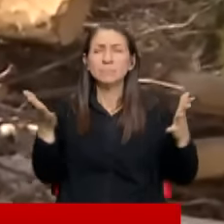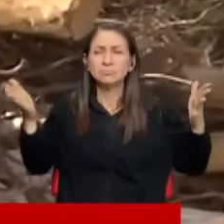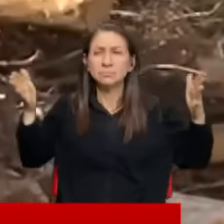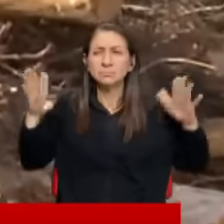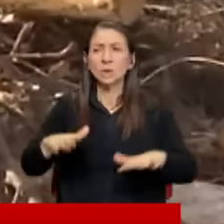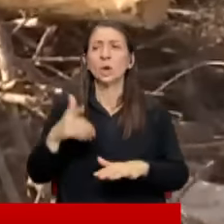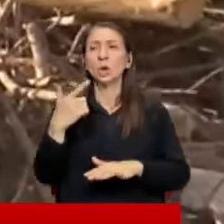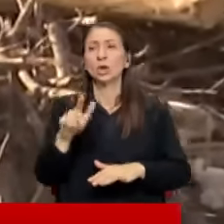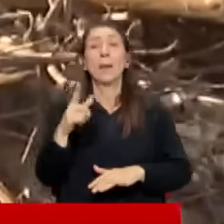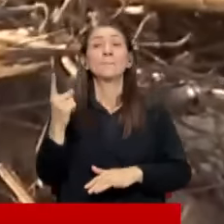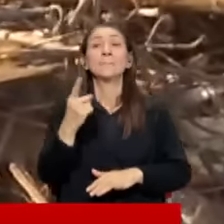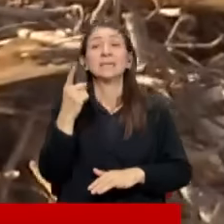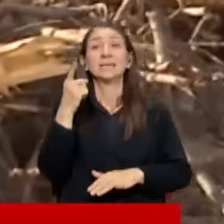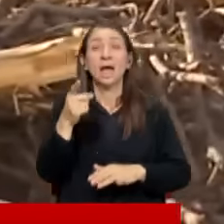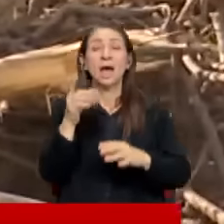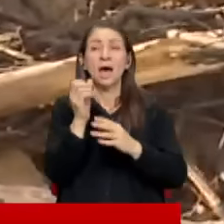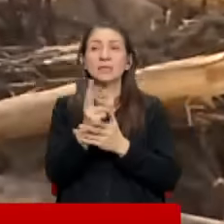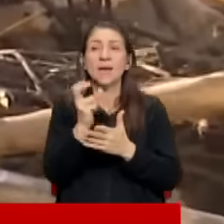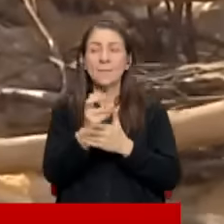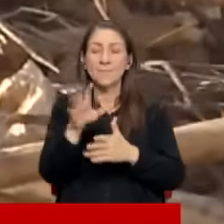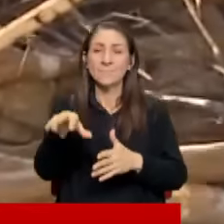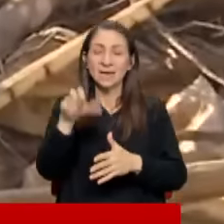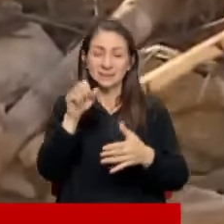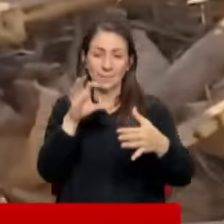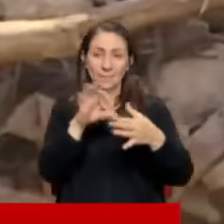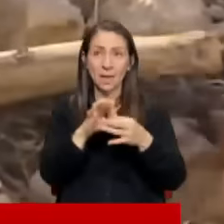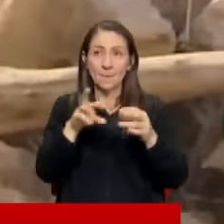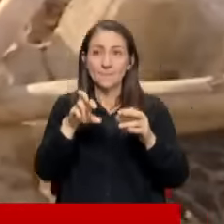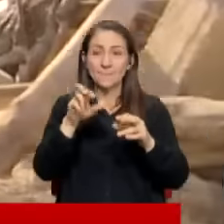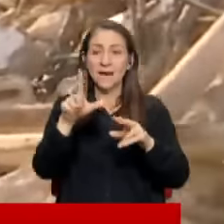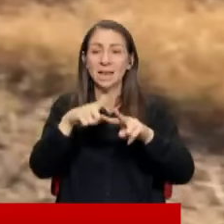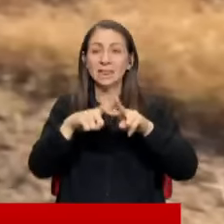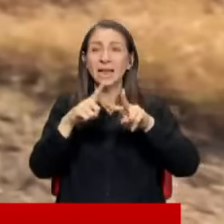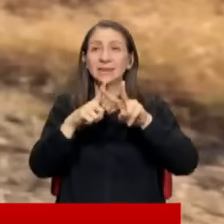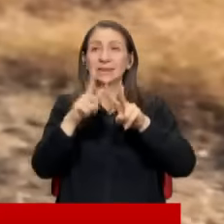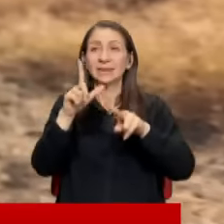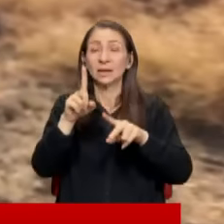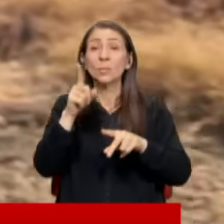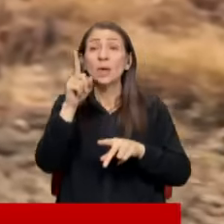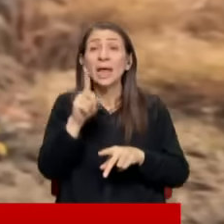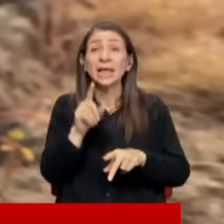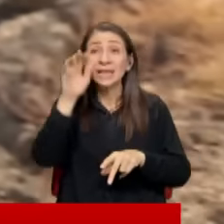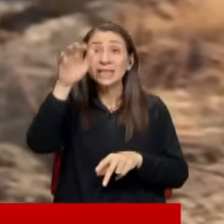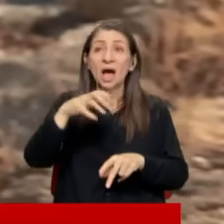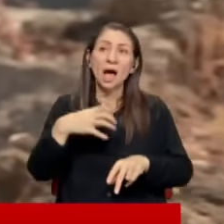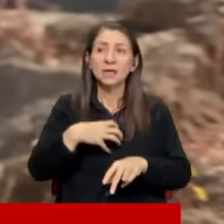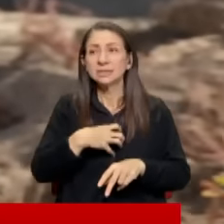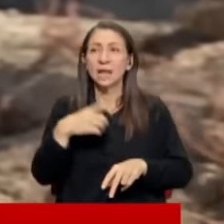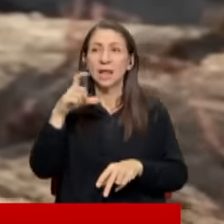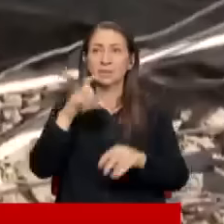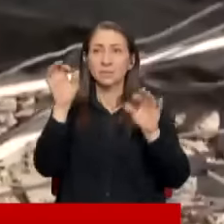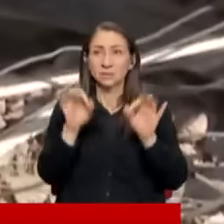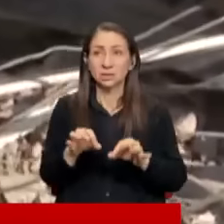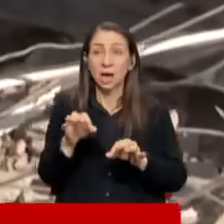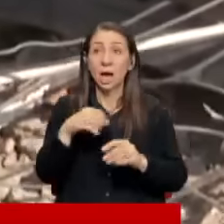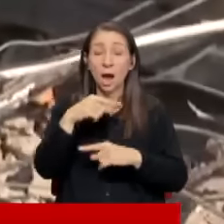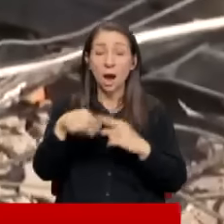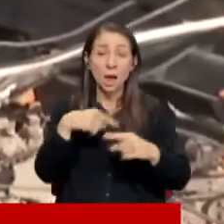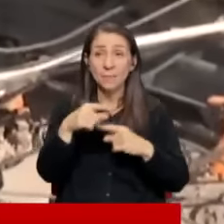uğrayan köylerden biri de Adıyaman merkeze bağlı Palanlı köyü. Buraya ilk kepçe Haziran ayında vuruldu.